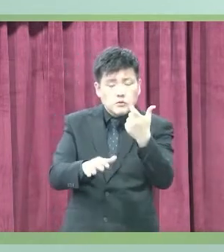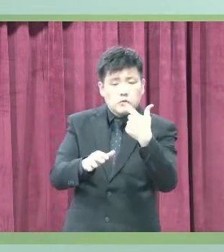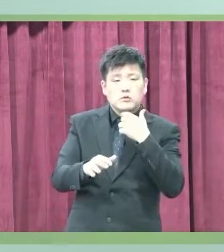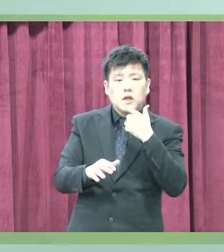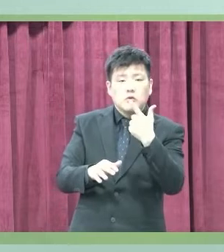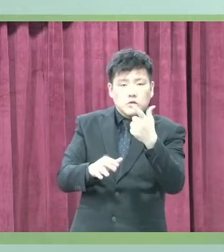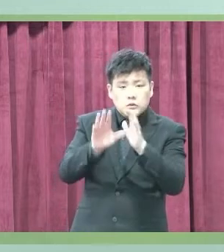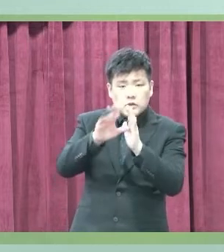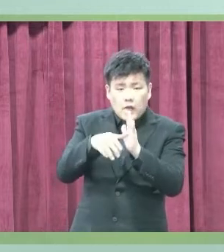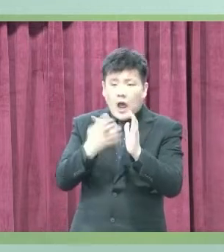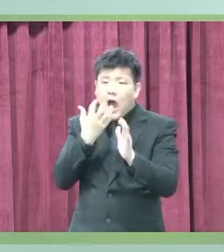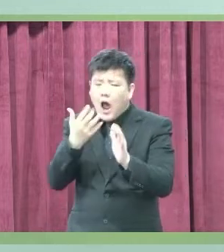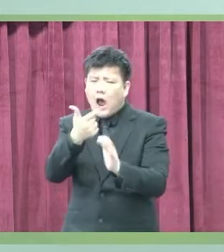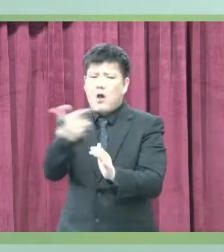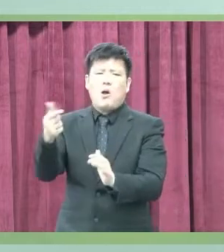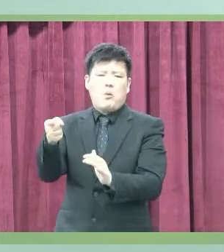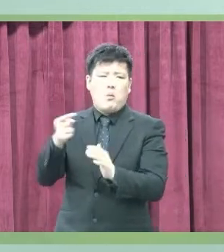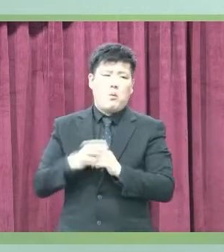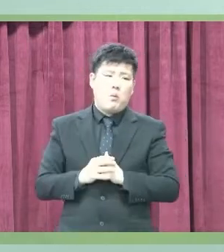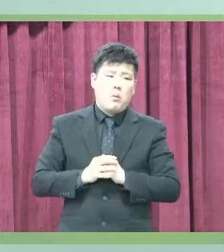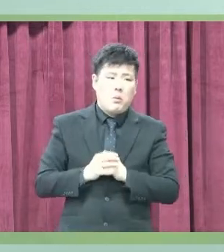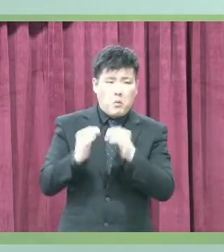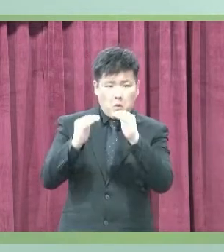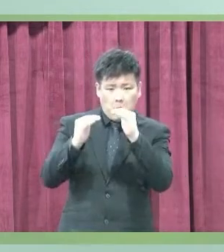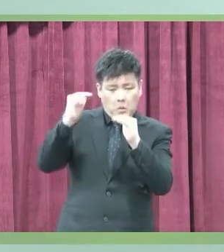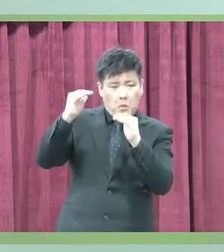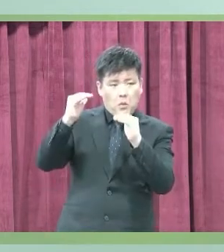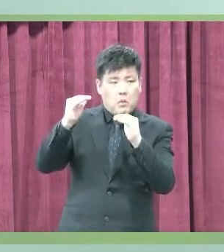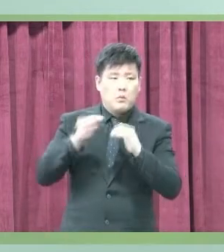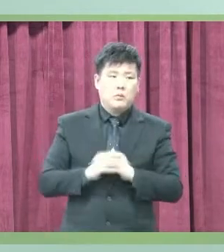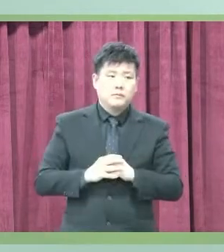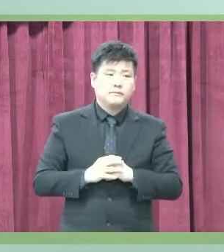비장애인이 조금 더 높았음을 보이고 있습니다.